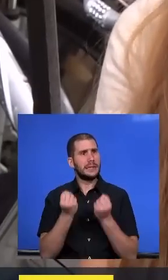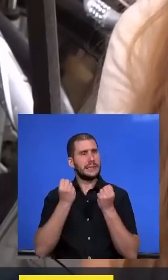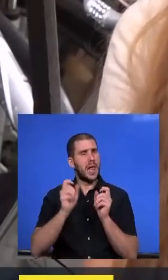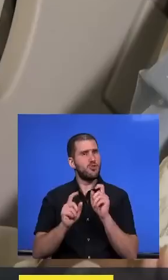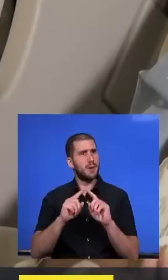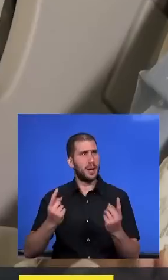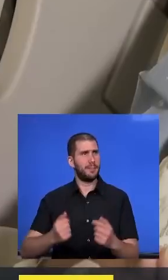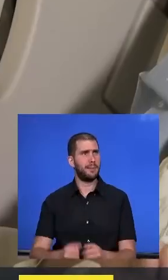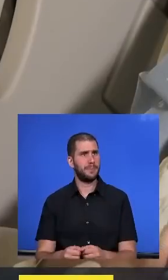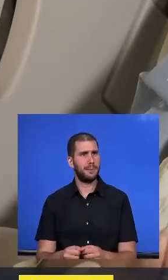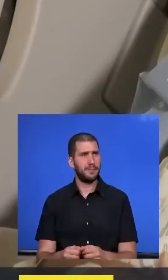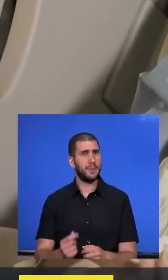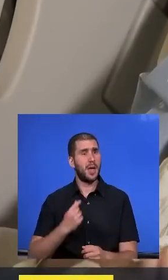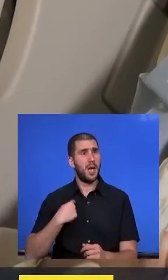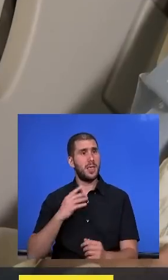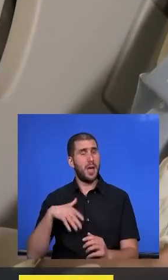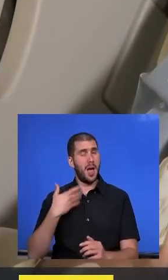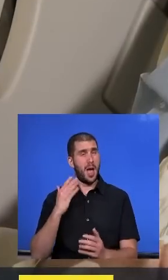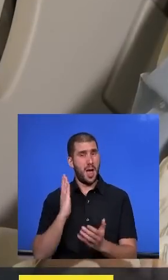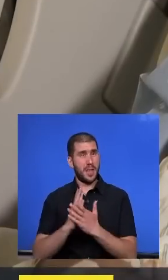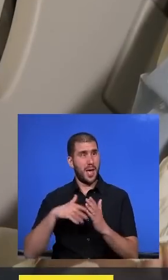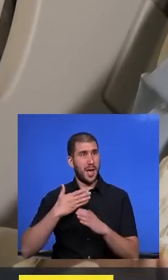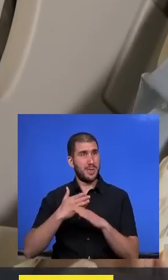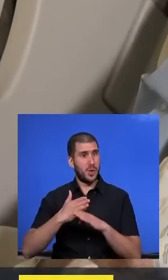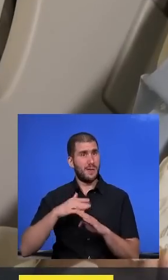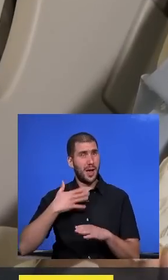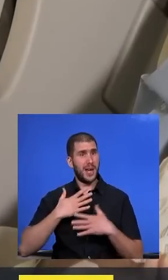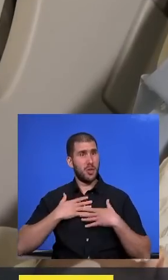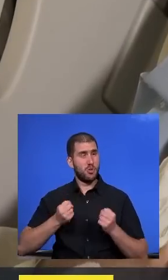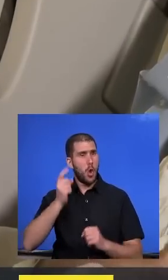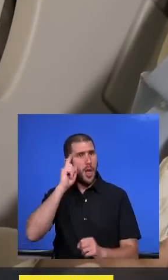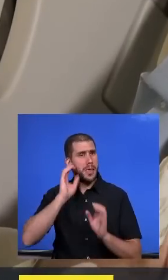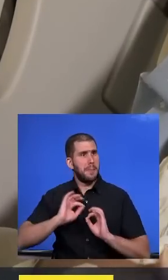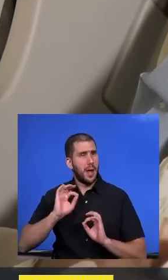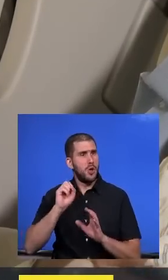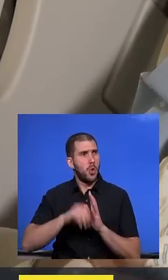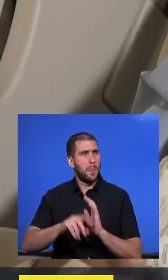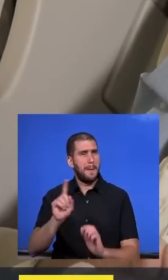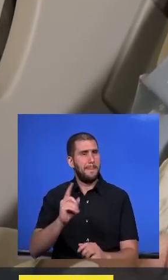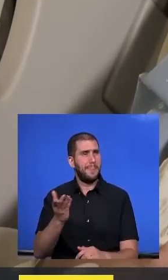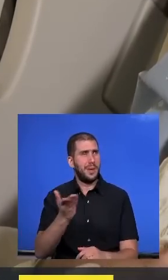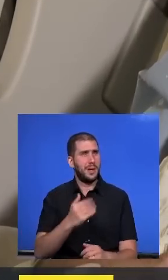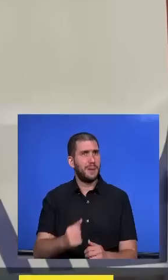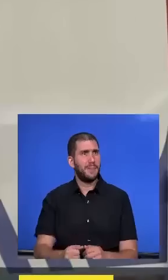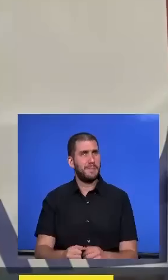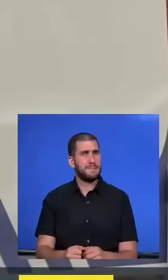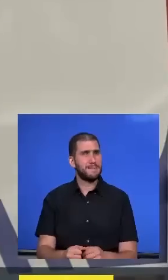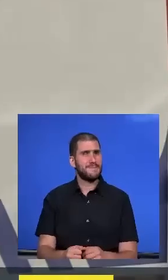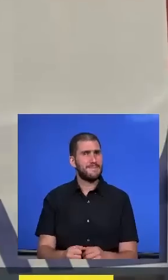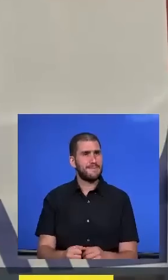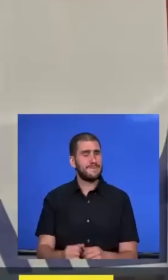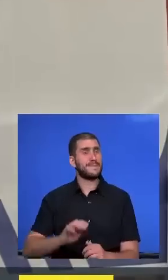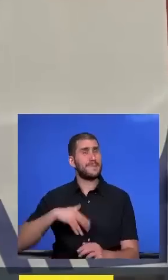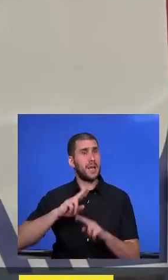אנשים אחרים. אני עד אחרי הניתוח ועד אחרי התאוששות לא ידעתי של מי התרומה. אחרי